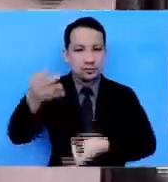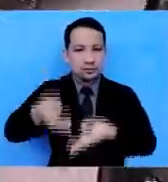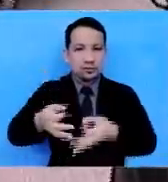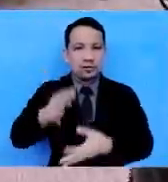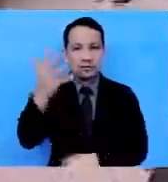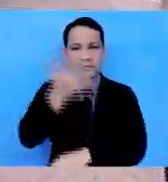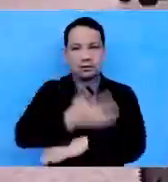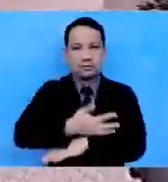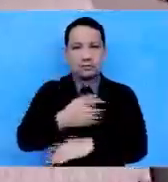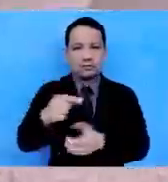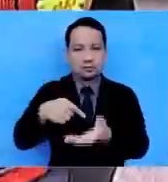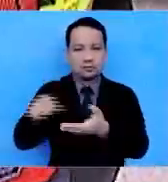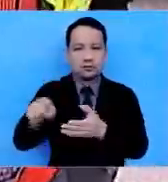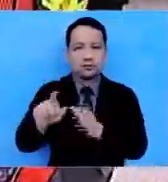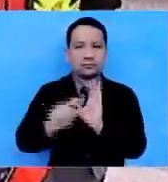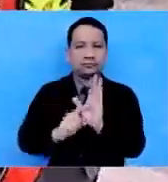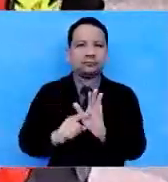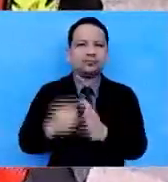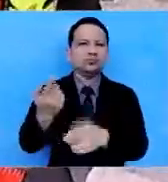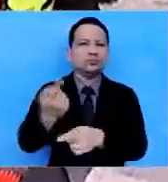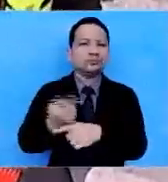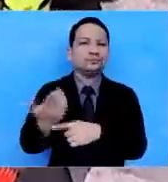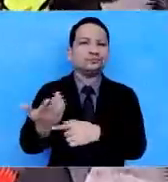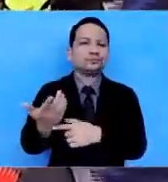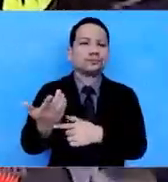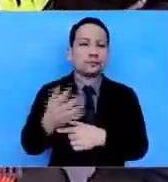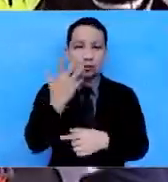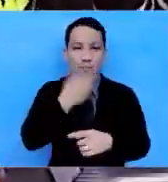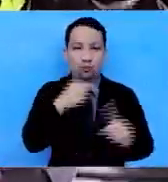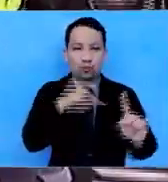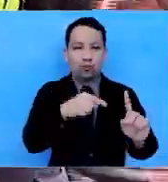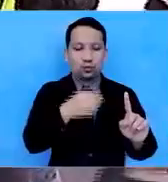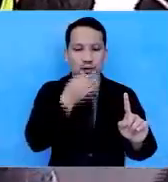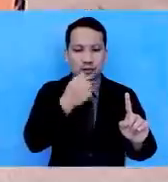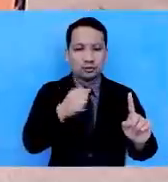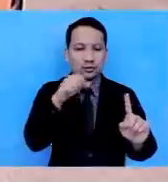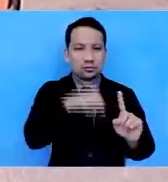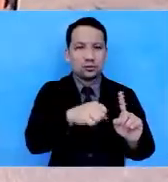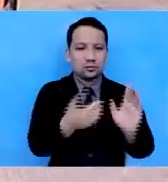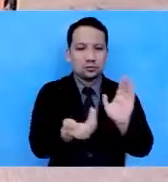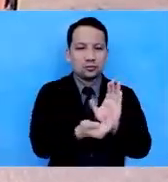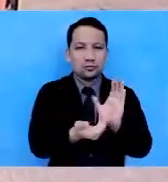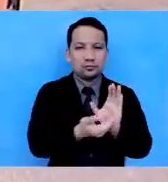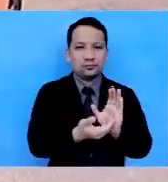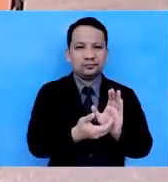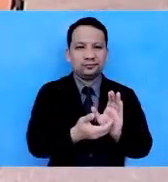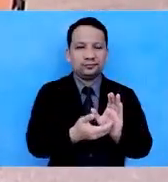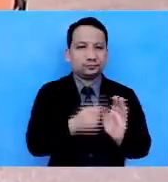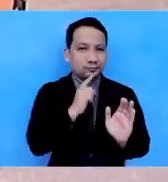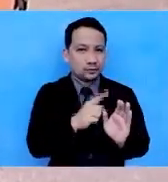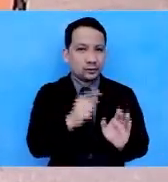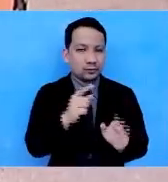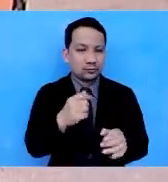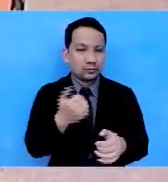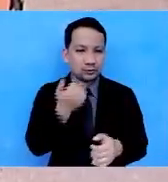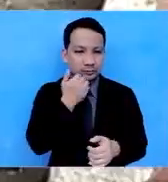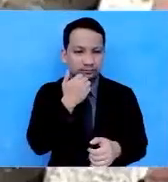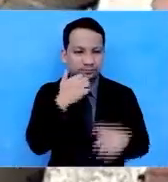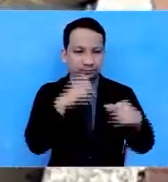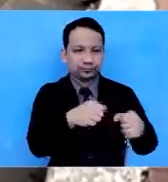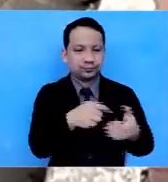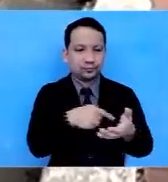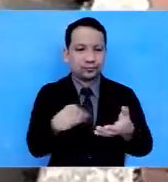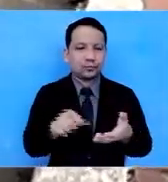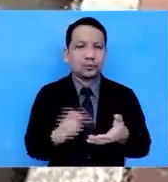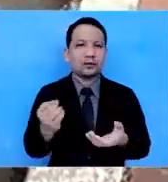araw para magbayad sa nabalang motorista. Ang sinumang enforcer na mapapatunayang sinadya ang maling panghuhuli ay kakasuhan